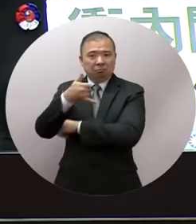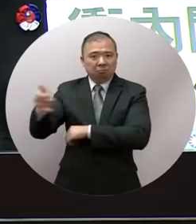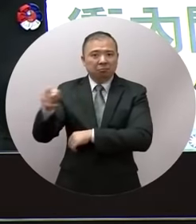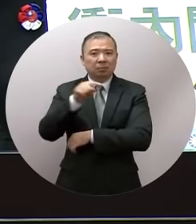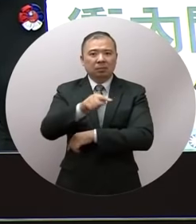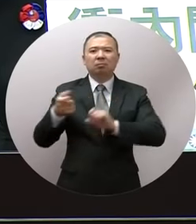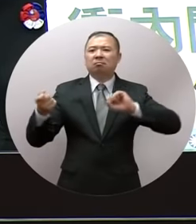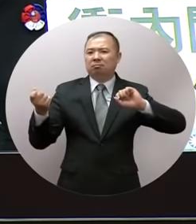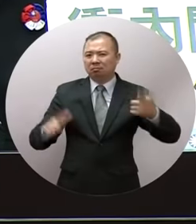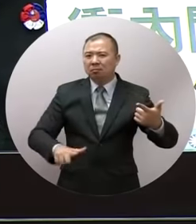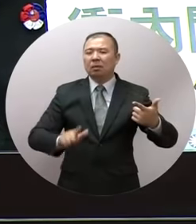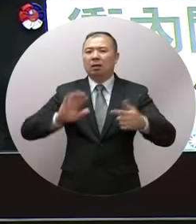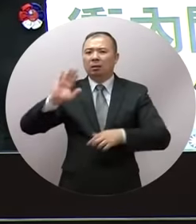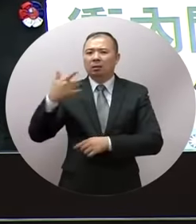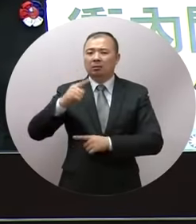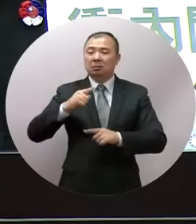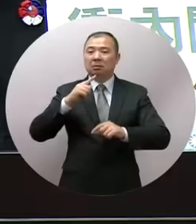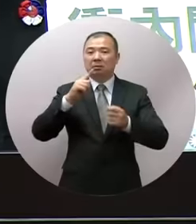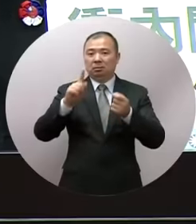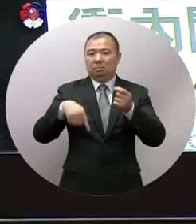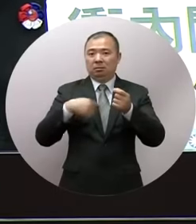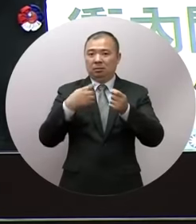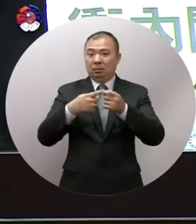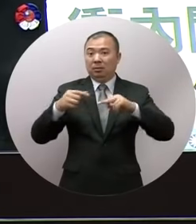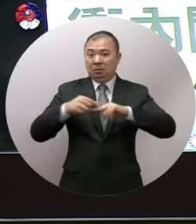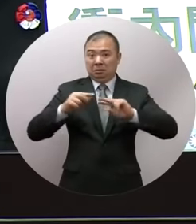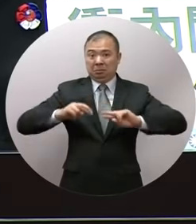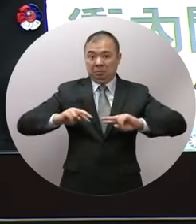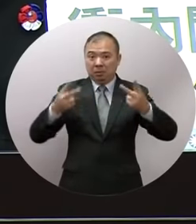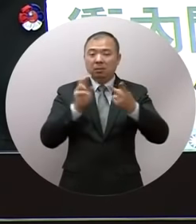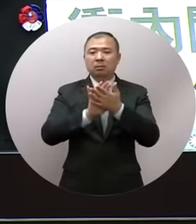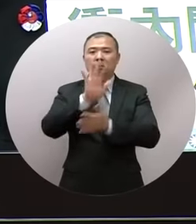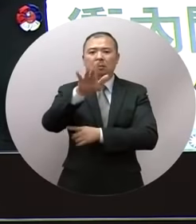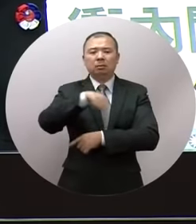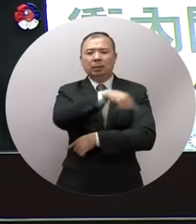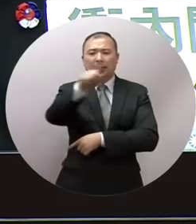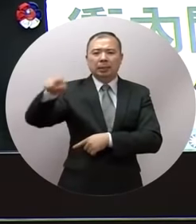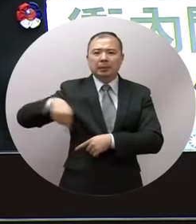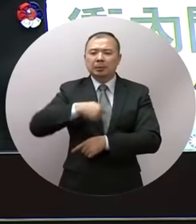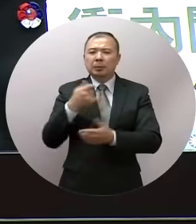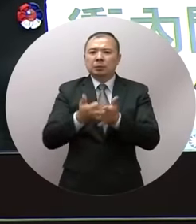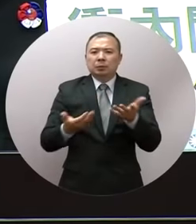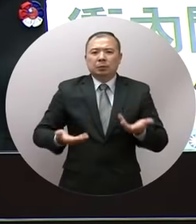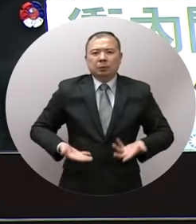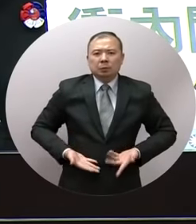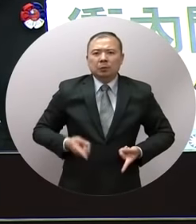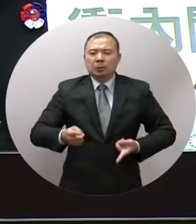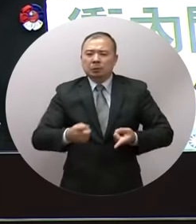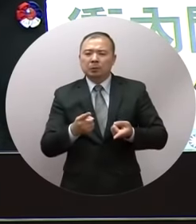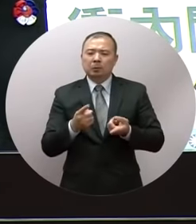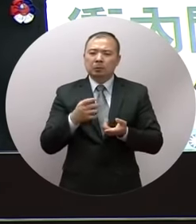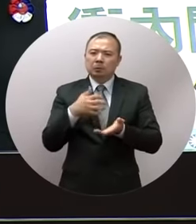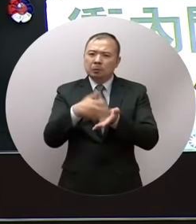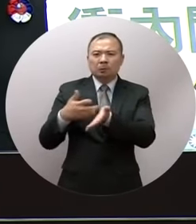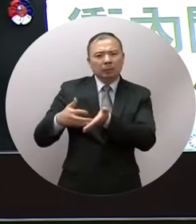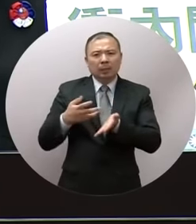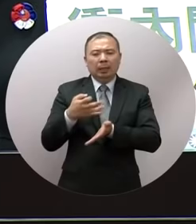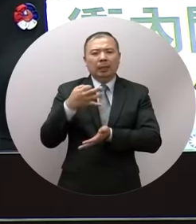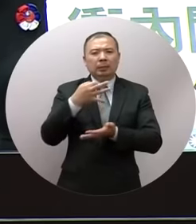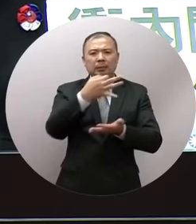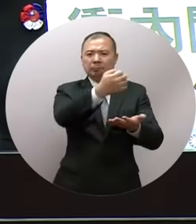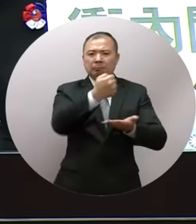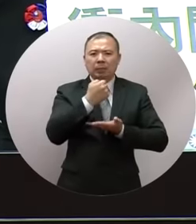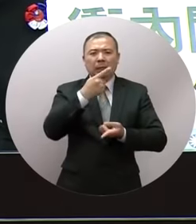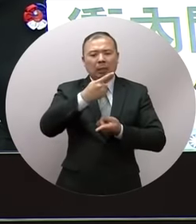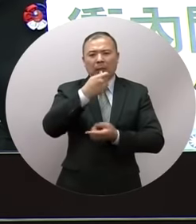年改之后，有很多人不敢退，因为有家庭爱顾哈，啊，有囡仔搁读册